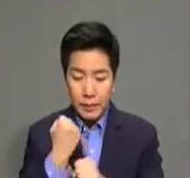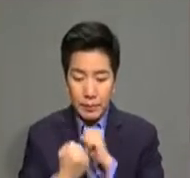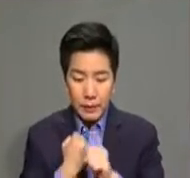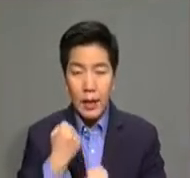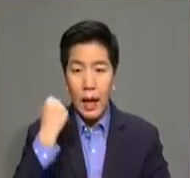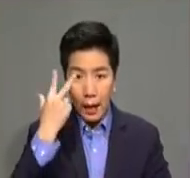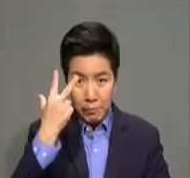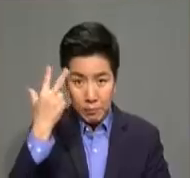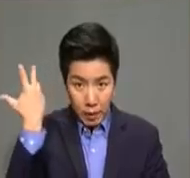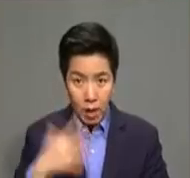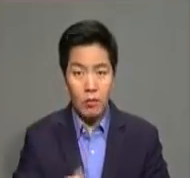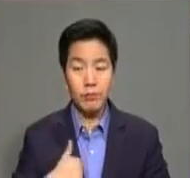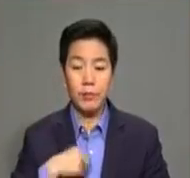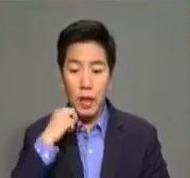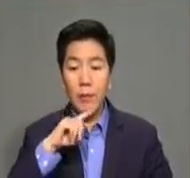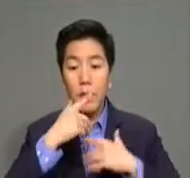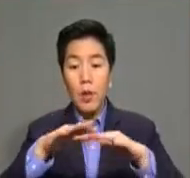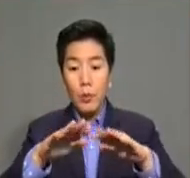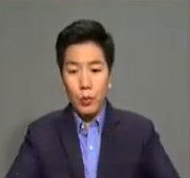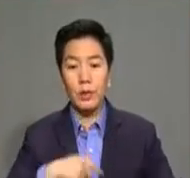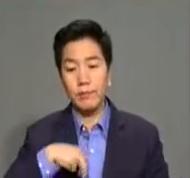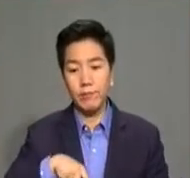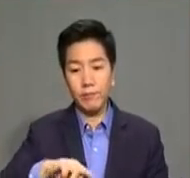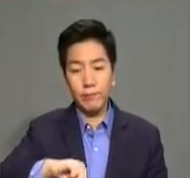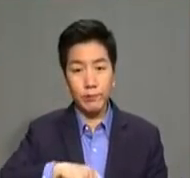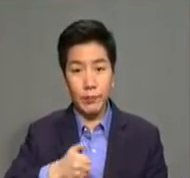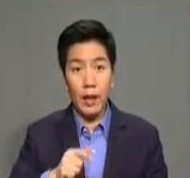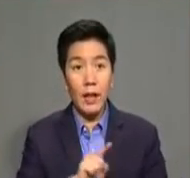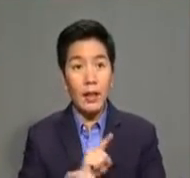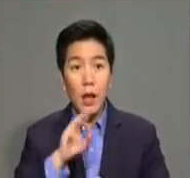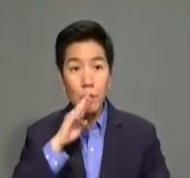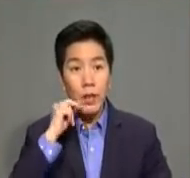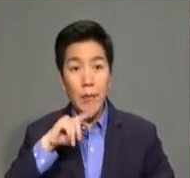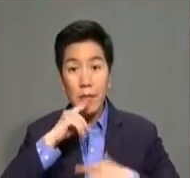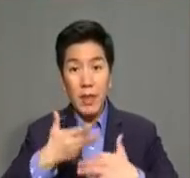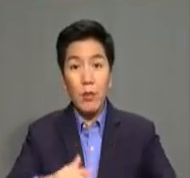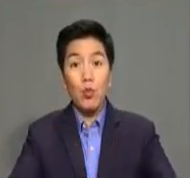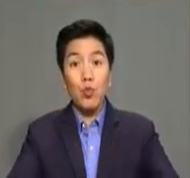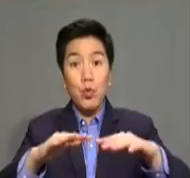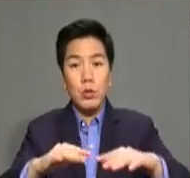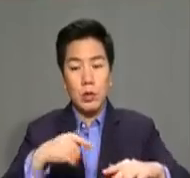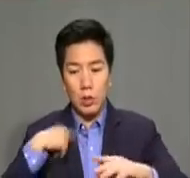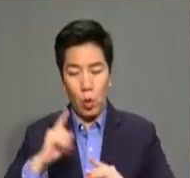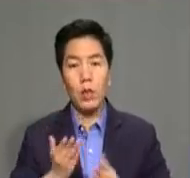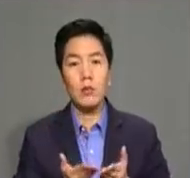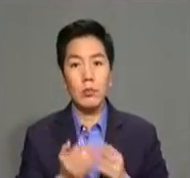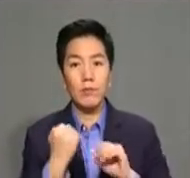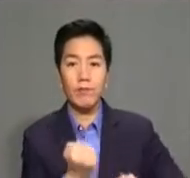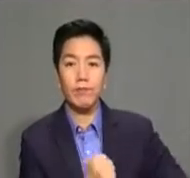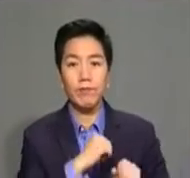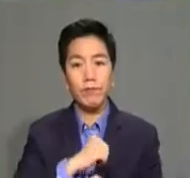แล้วซึ่งช่วงนี้น้ำทะเลลงก็ยังสามารถเดินเข้าออกได้แต่ว่าถ้าเป็นช่วงน้ำทะเลหนุนจะต้องใช้เรือเท่านั้นค่ะ